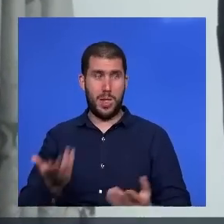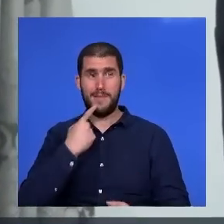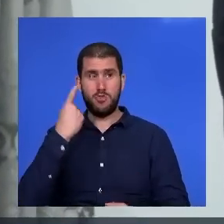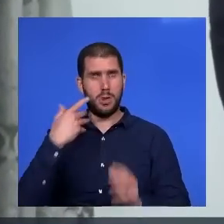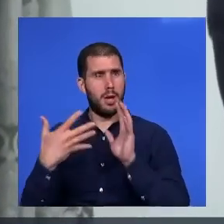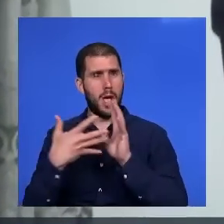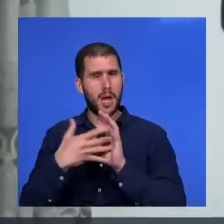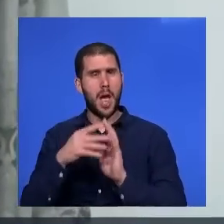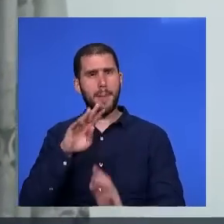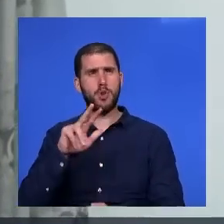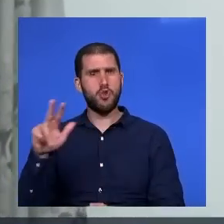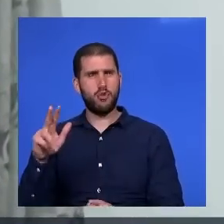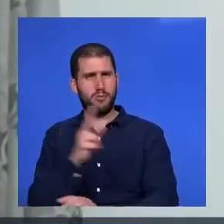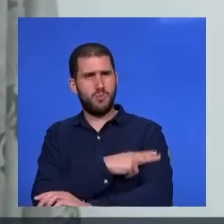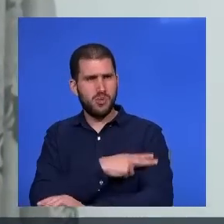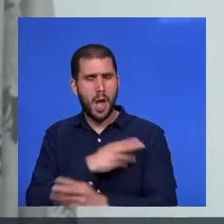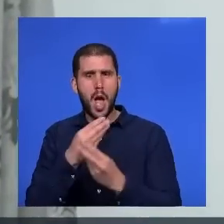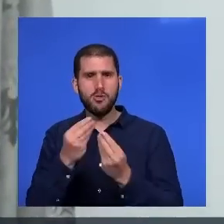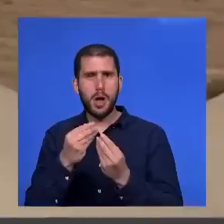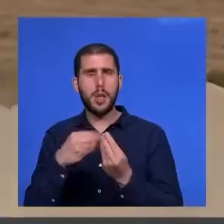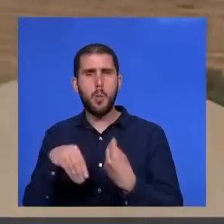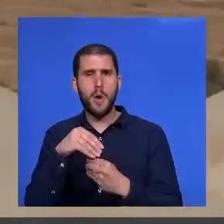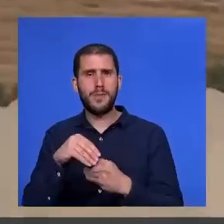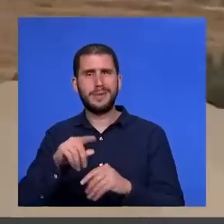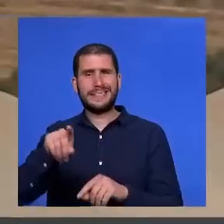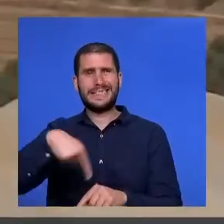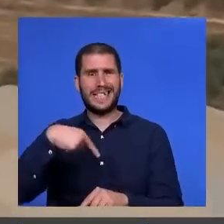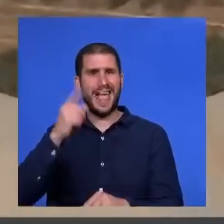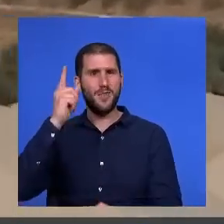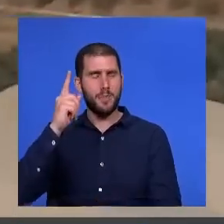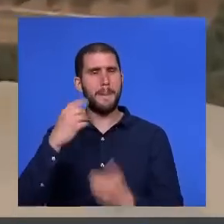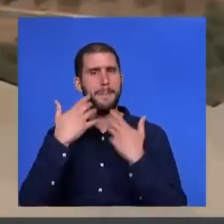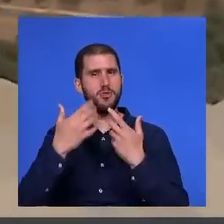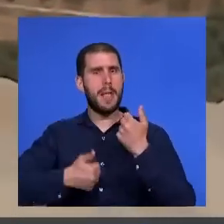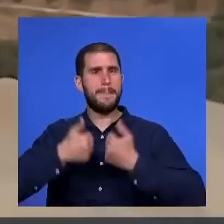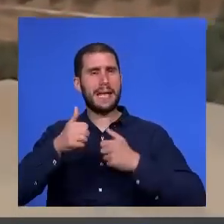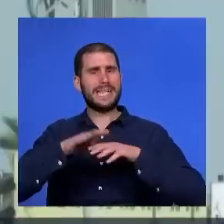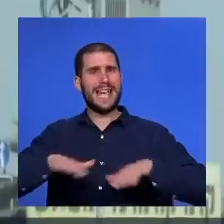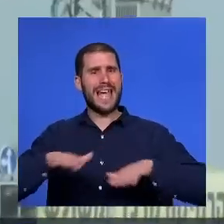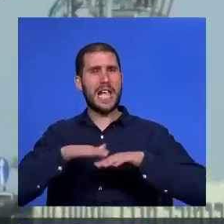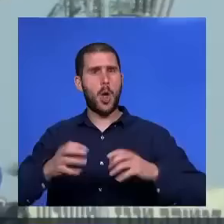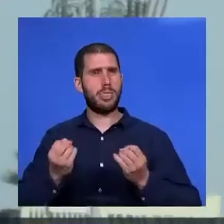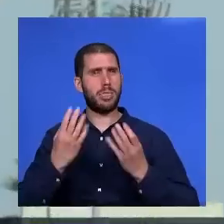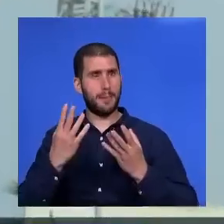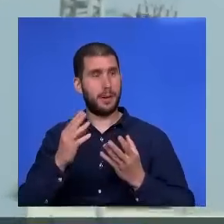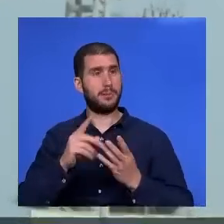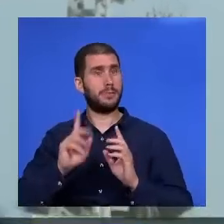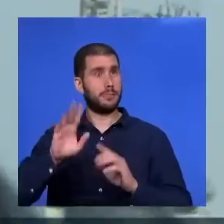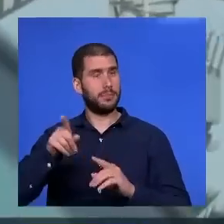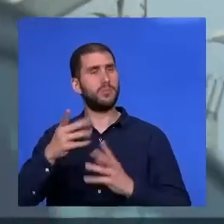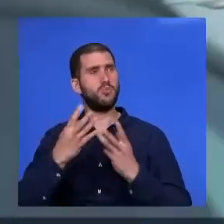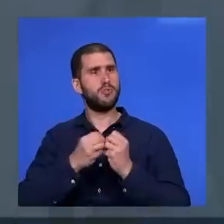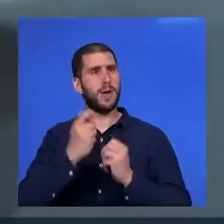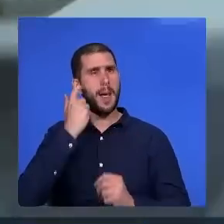בלהב 433 בחשד למעורבות בסחיטה ואיומים, בפרשת מכרזי קרקעות בטייבה, כשמאחוריה עמדו בני